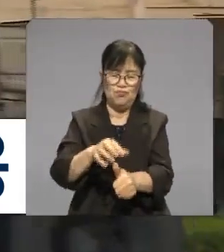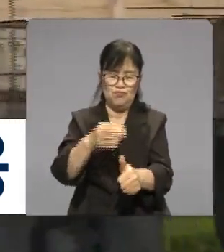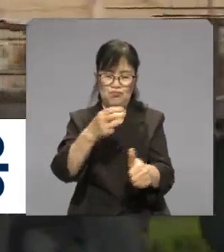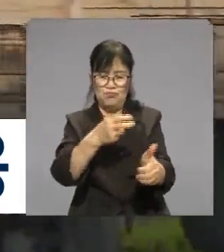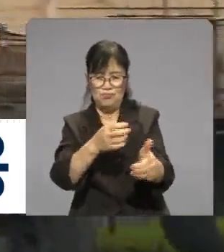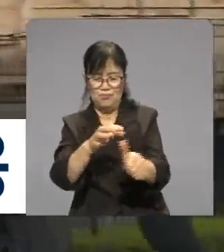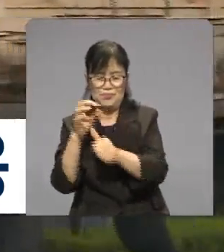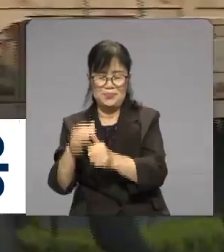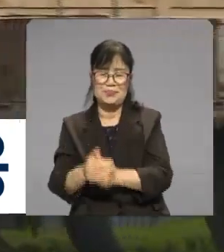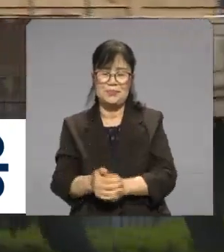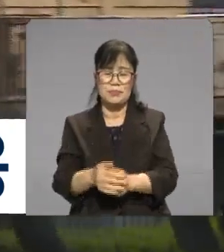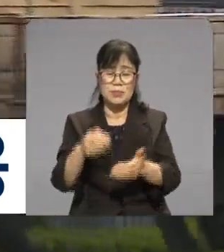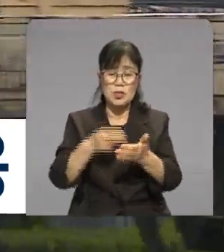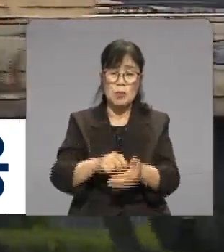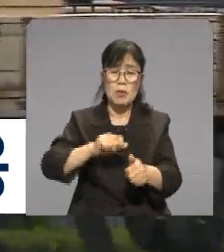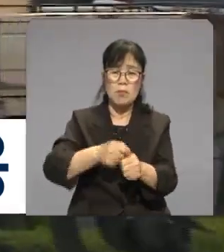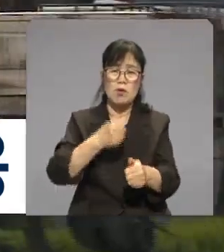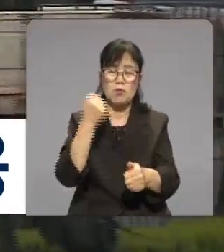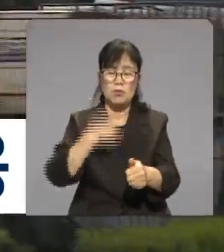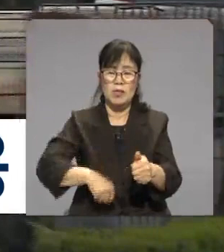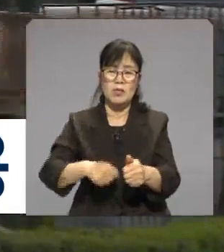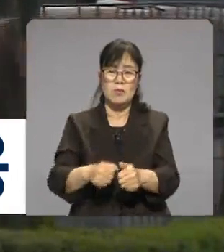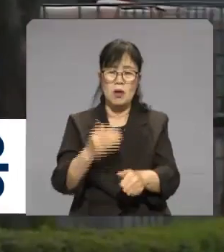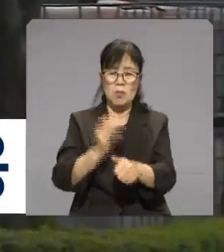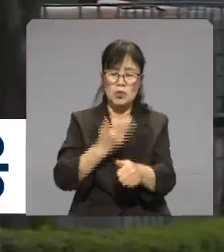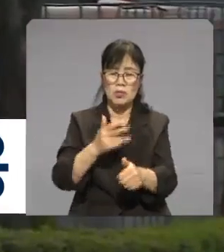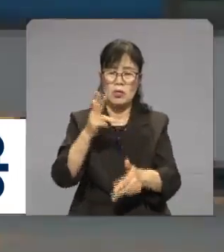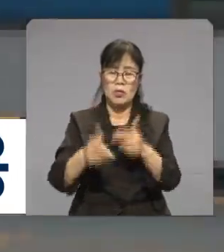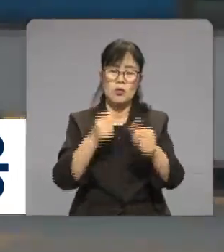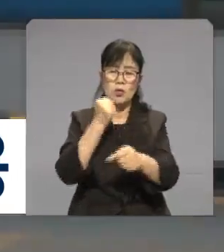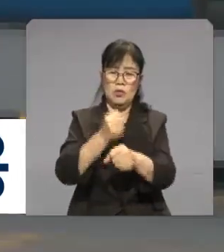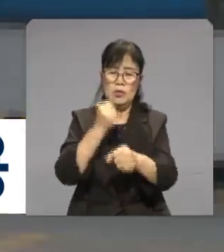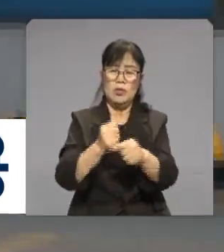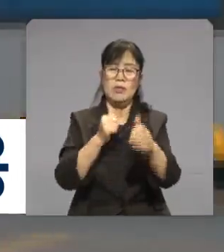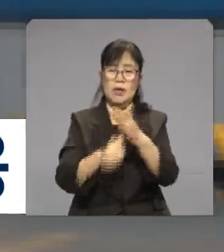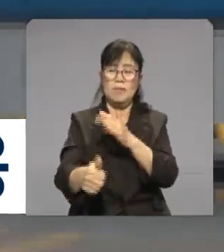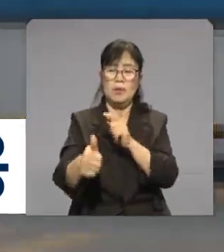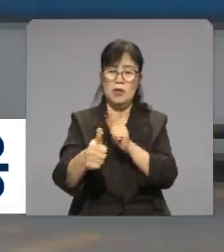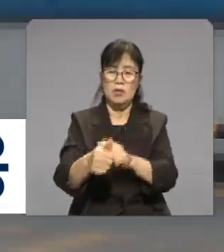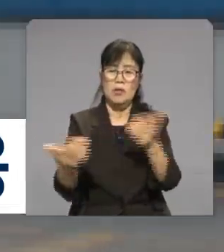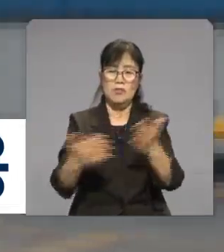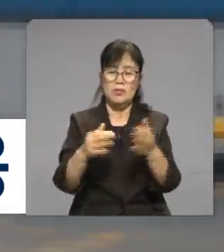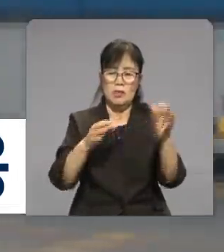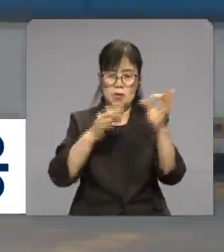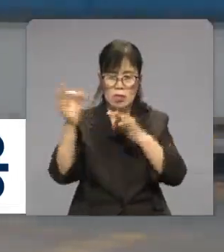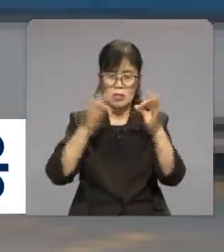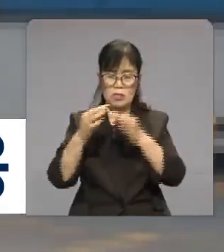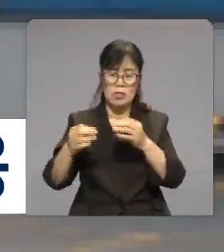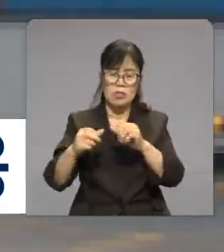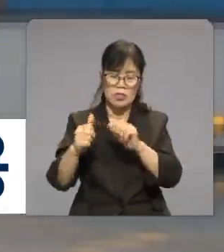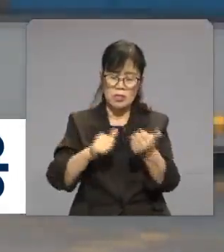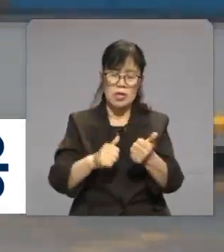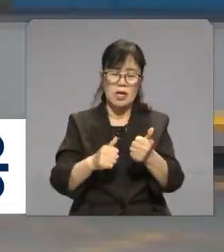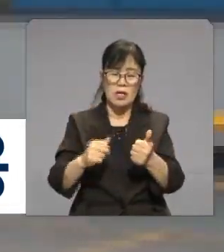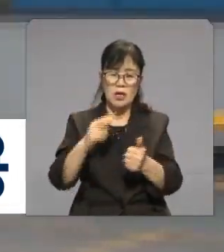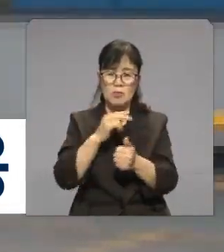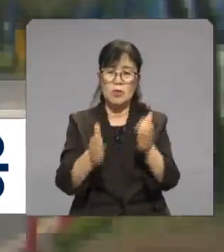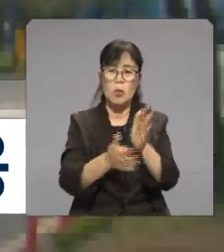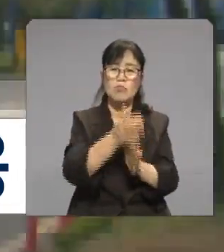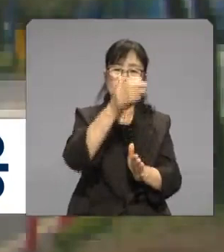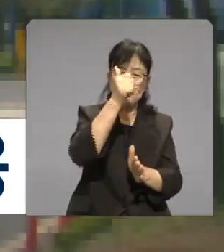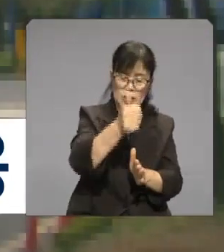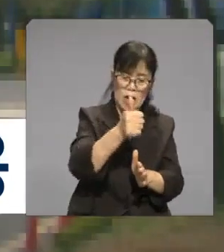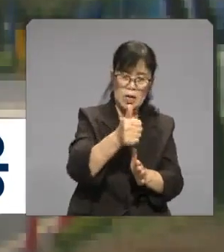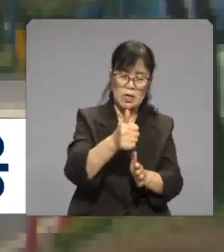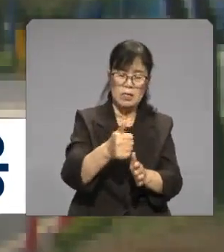6부는 중대제안 혐의로 목재 제주 업체 대표 AC 업무상 과실치사 등 혐의로 생산 본부장 BC